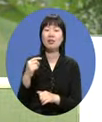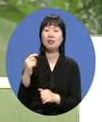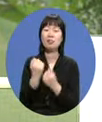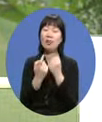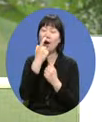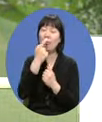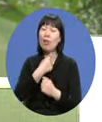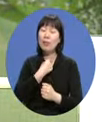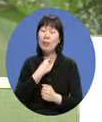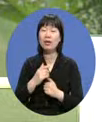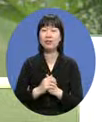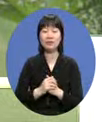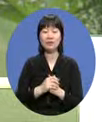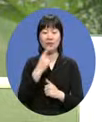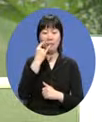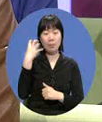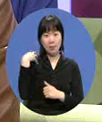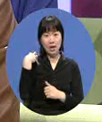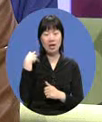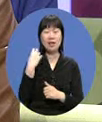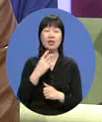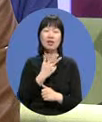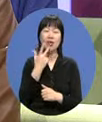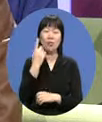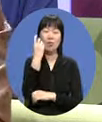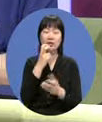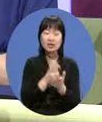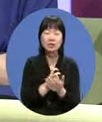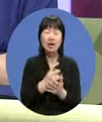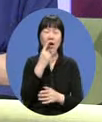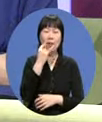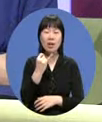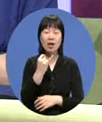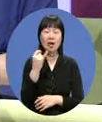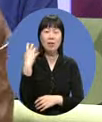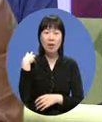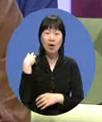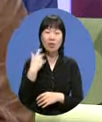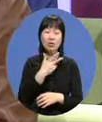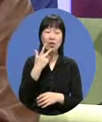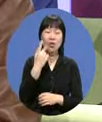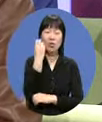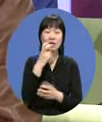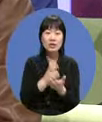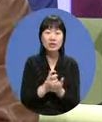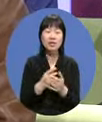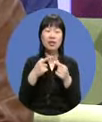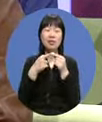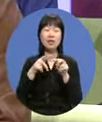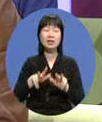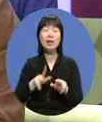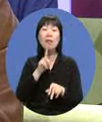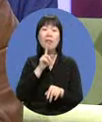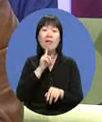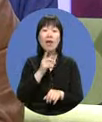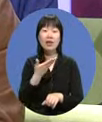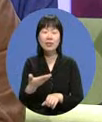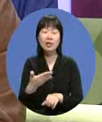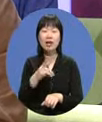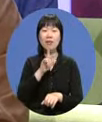좀 한번 배워보고 싶어요. 아, 엄마표 영어의 원칙. 네. 네 그렇죠. 엄마표 영어의 원칙이 이제 첫 번째가 이제 지금 말씀드린